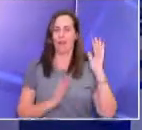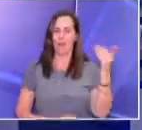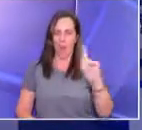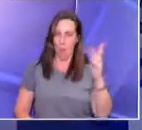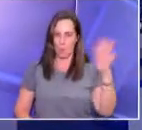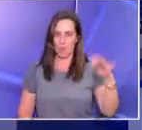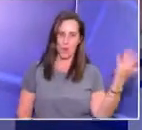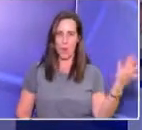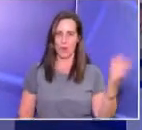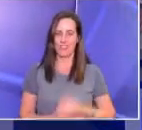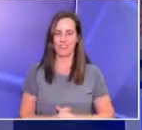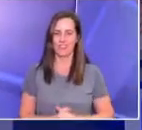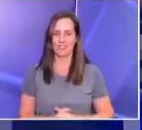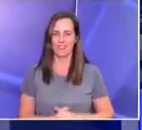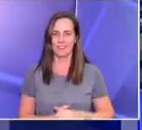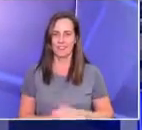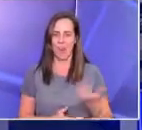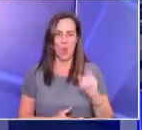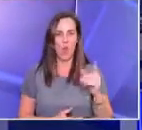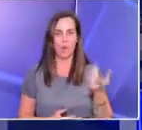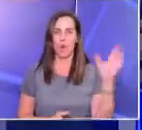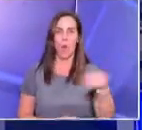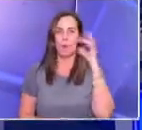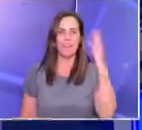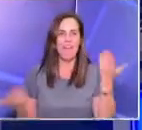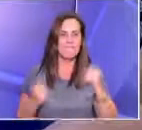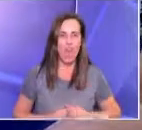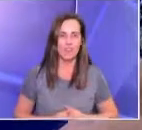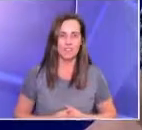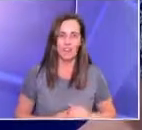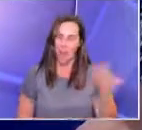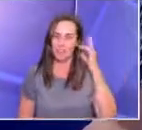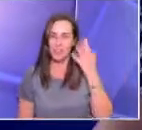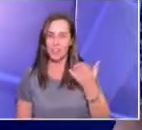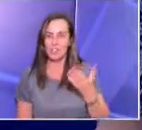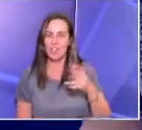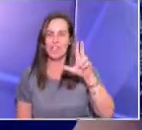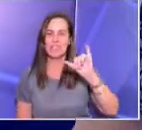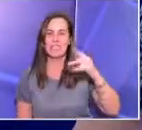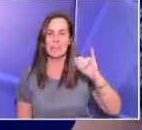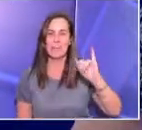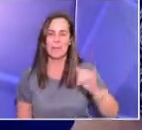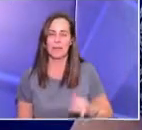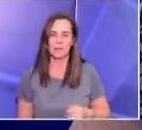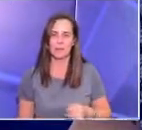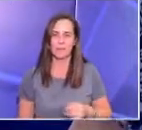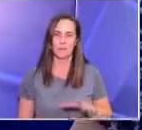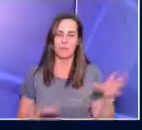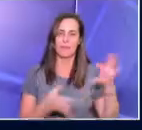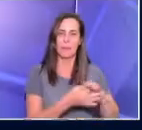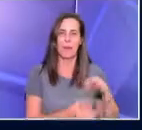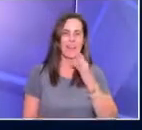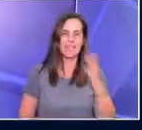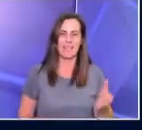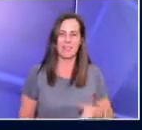בא מישהו... בזווית. חתך, לא בא אישה, איפה? הייתה, ציפי ברנט, עברה לאסף זמיר, מספר